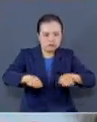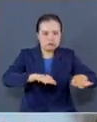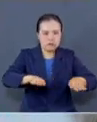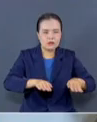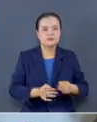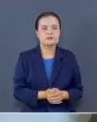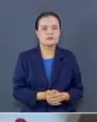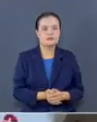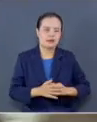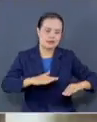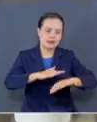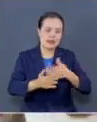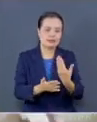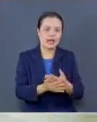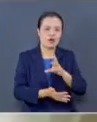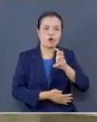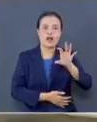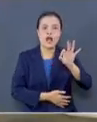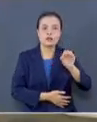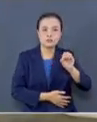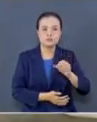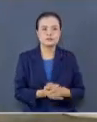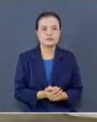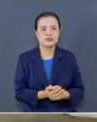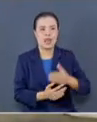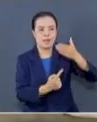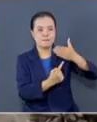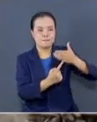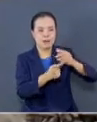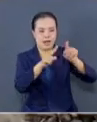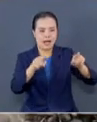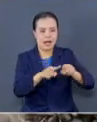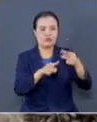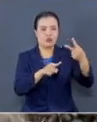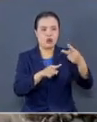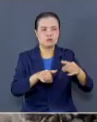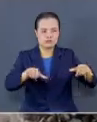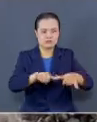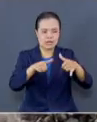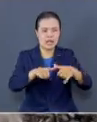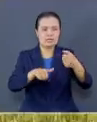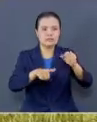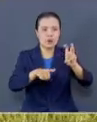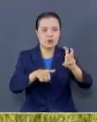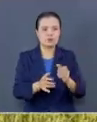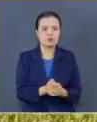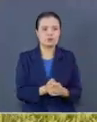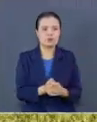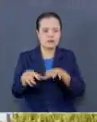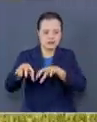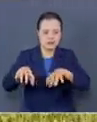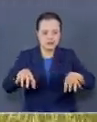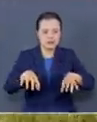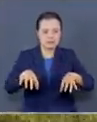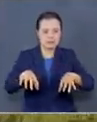อ่ะของกลางเงินสด690บาทฮะป้ายกติกาชนไก่2ป้ายไก่ชน16ตัวสังเวียนชนไก่2สังเวียนรวมถึงรองเท้า